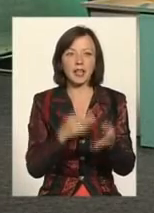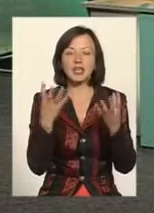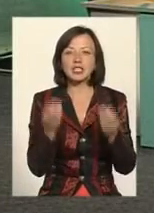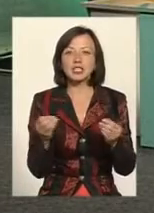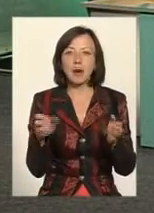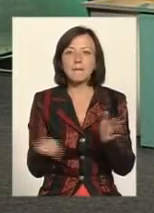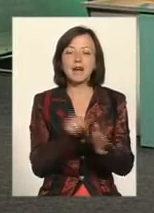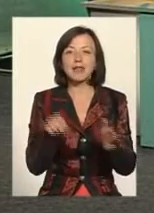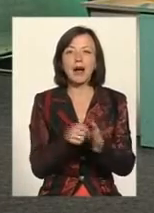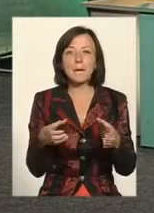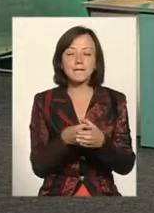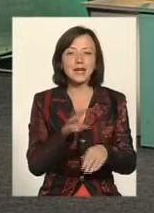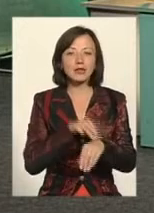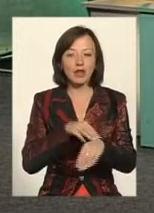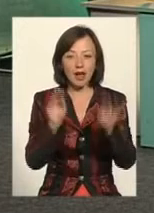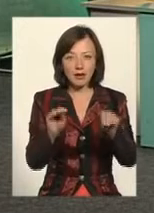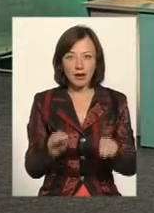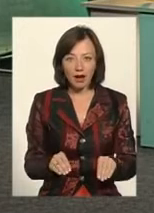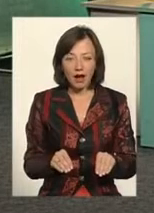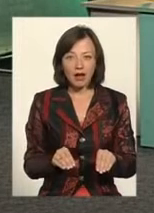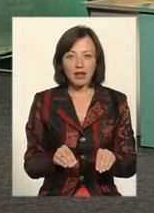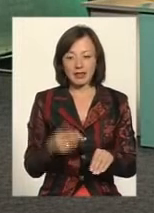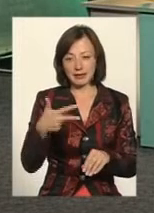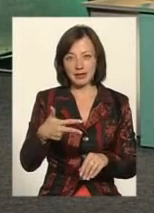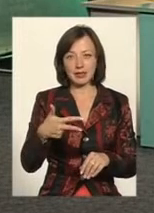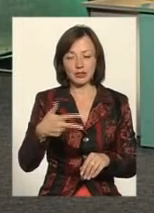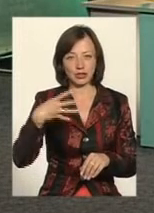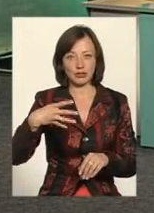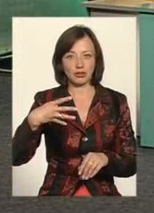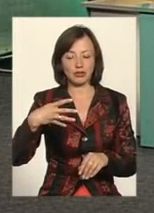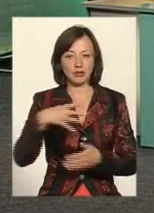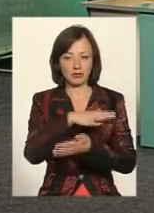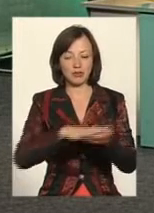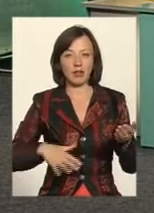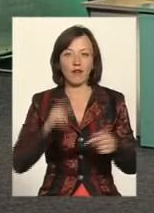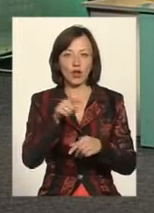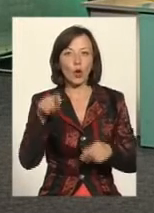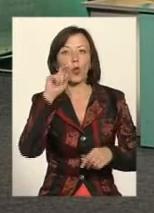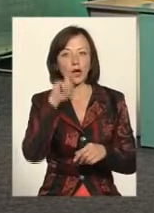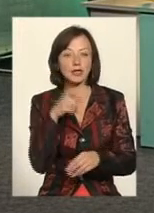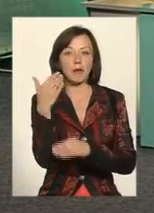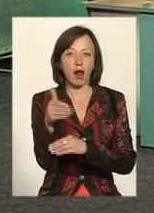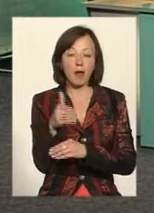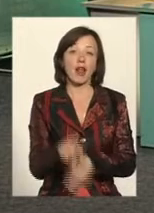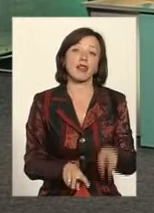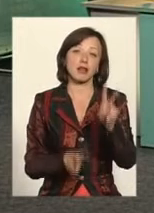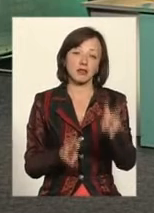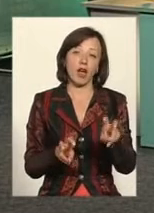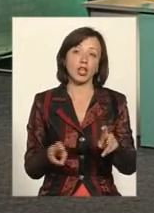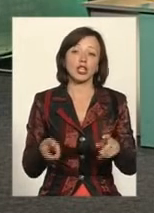І ще банда міліціонерів, які склали акта. Ковалішин, Буров, Трембач, Дрозд і так далі. От вони український прапор